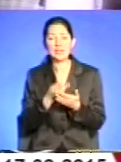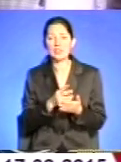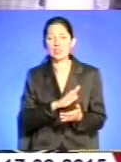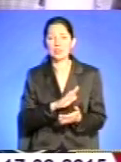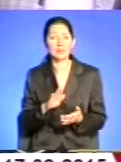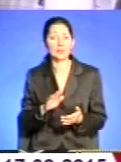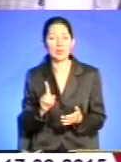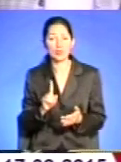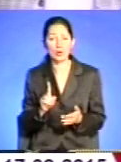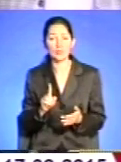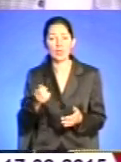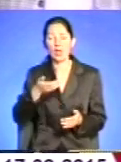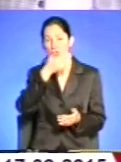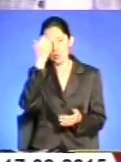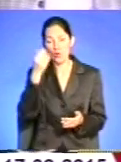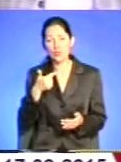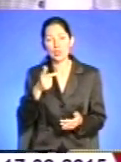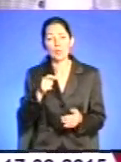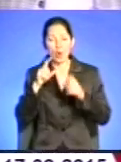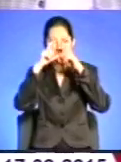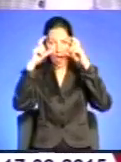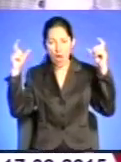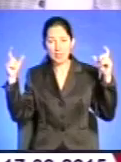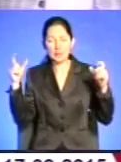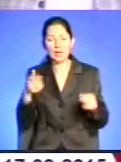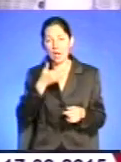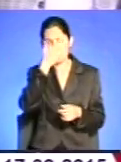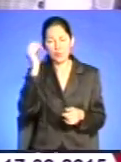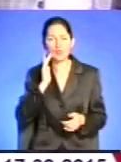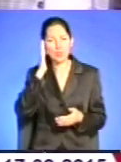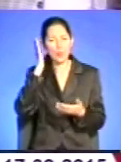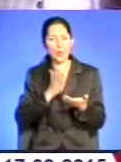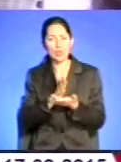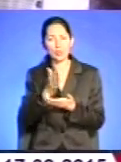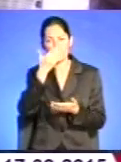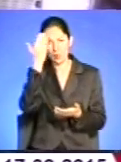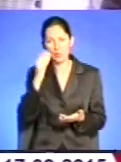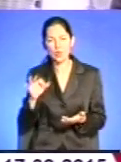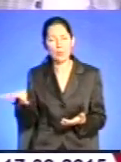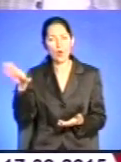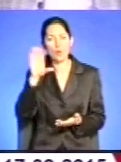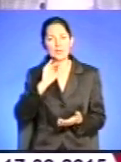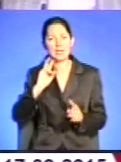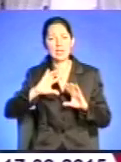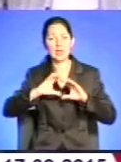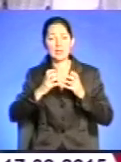що. Забувши про гасла, забувши про політику, забувши про все на світі,